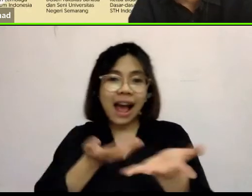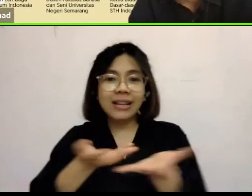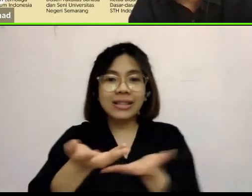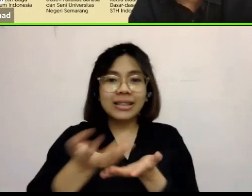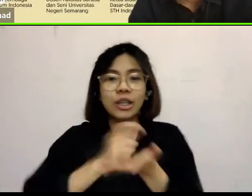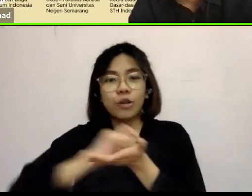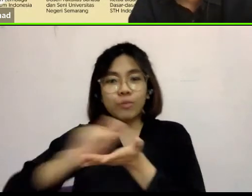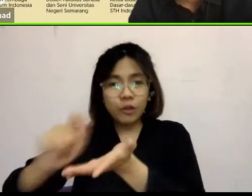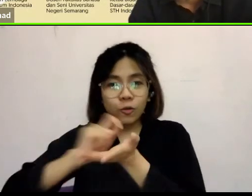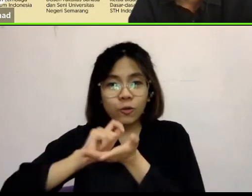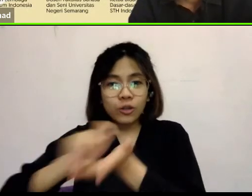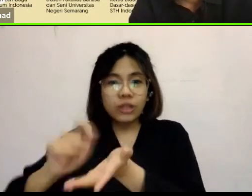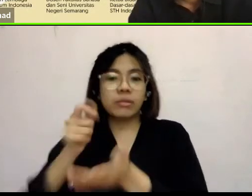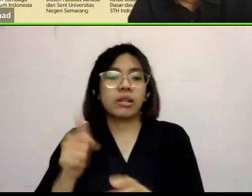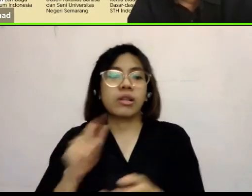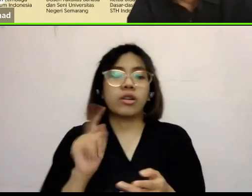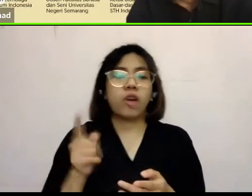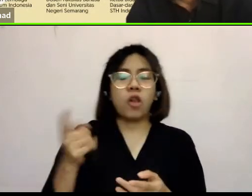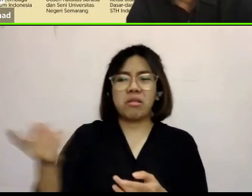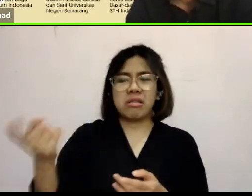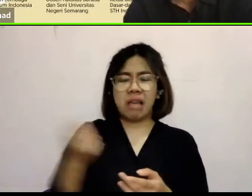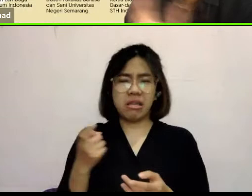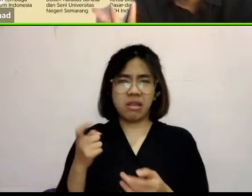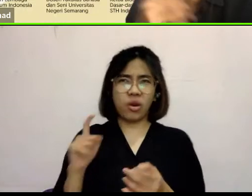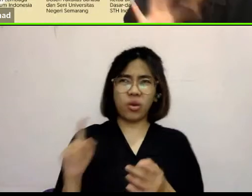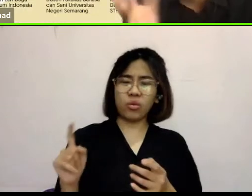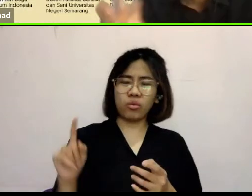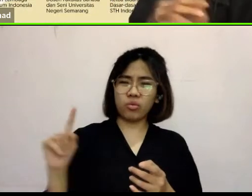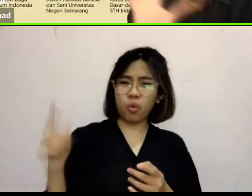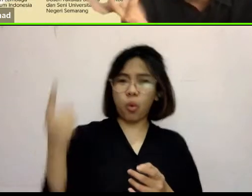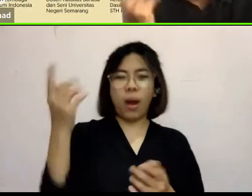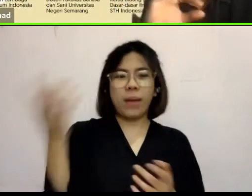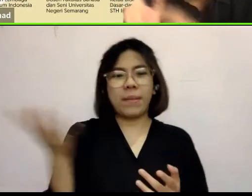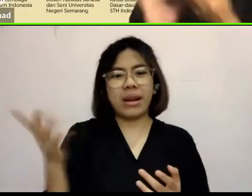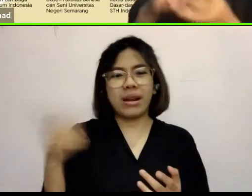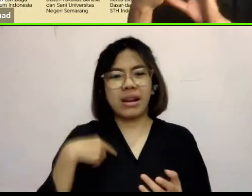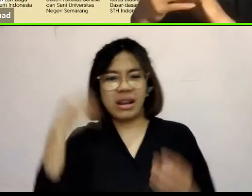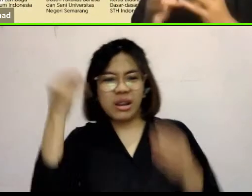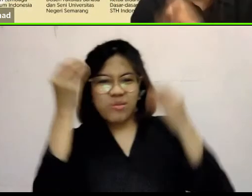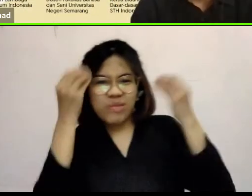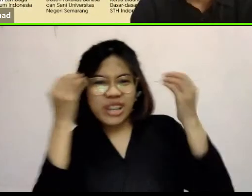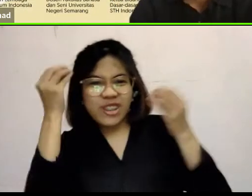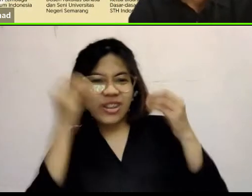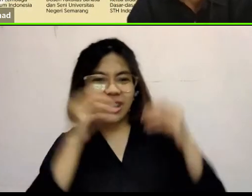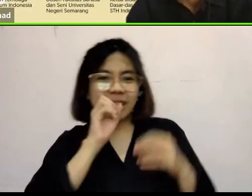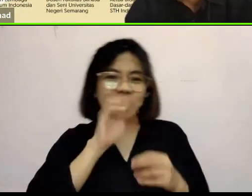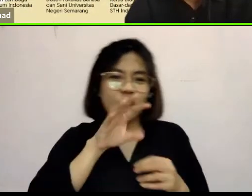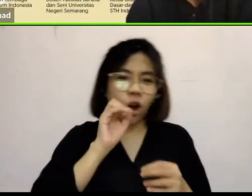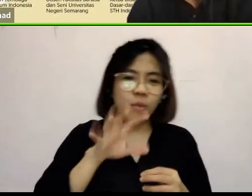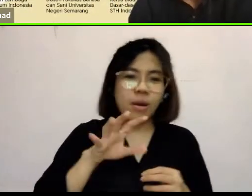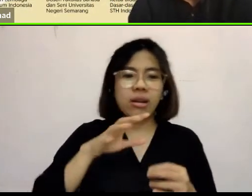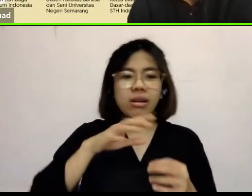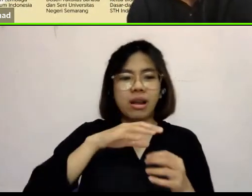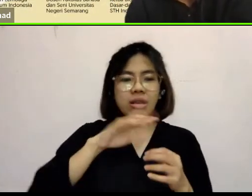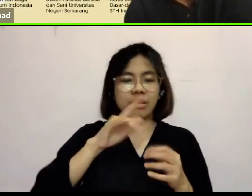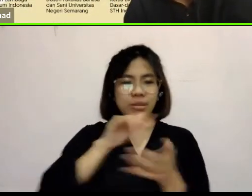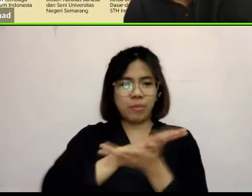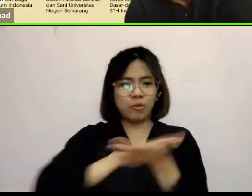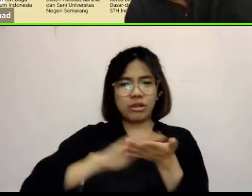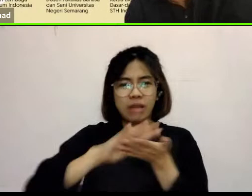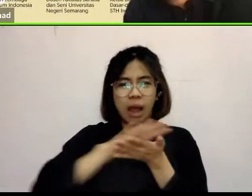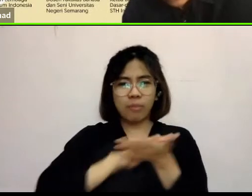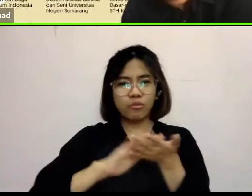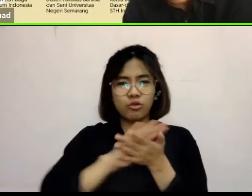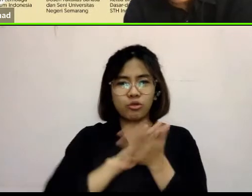kalau ditanya mana yang lebih dahulu sebenarnya jawabannya rada rada-rada melingkar-lingkar Ya cuman